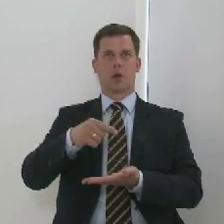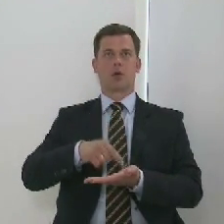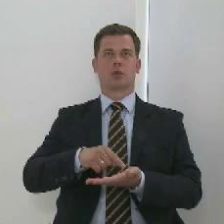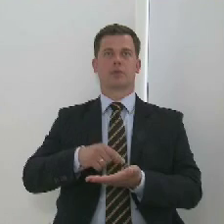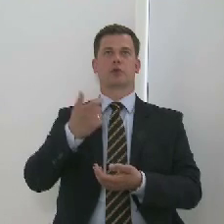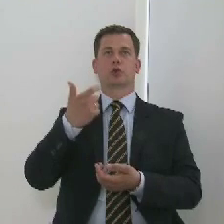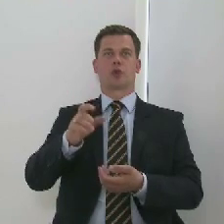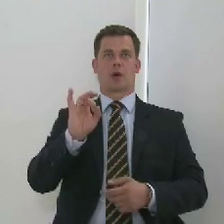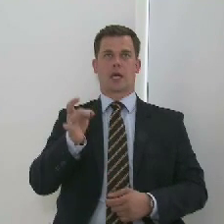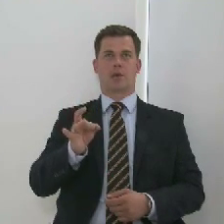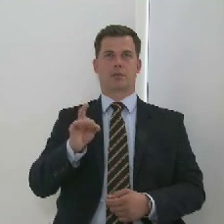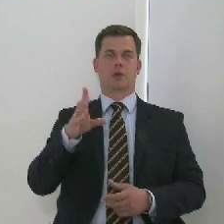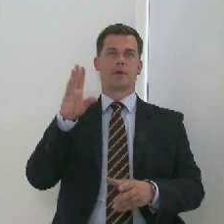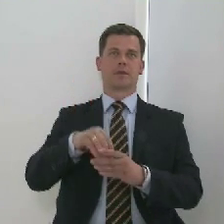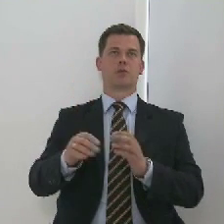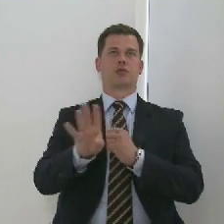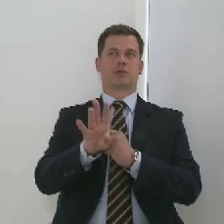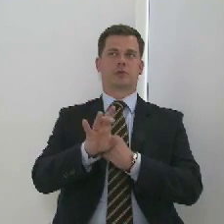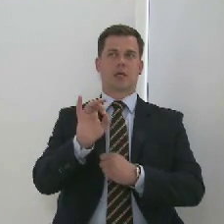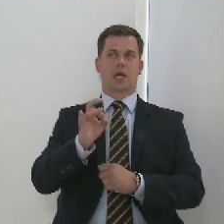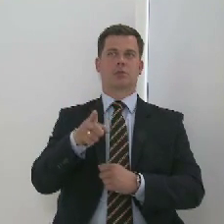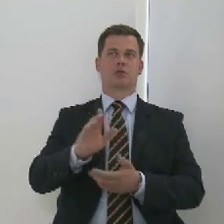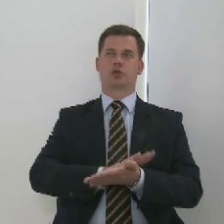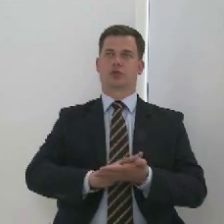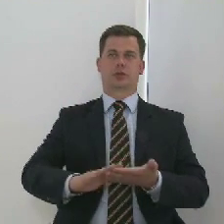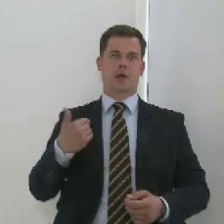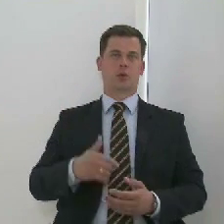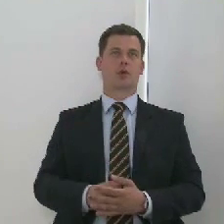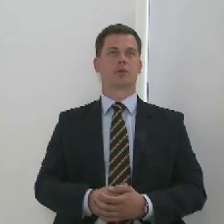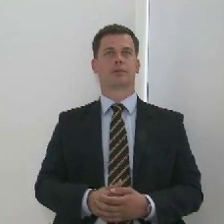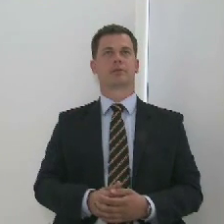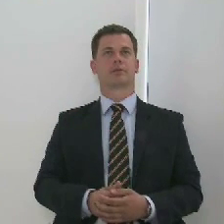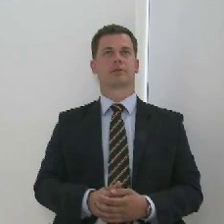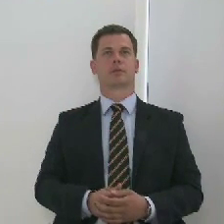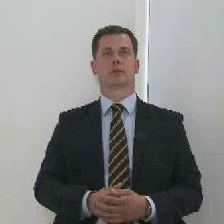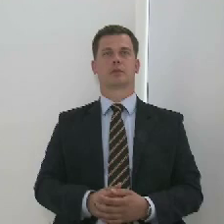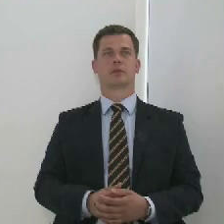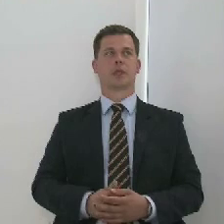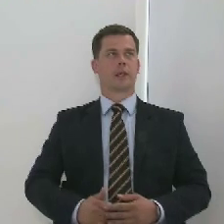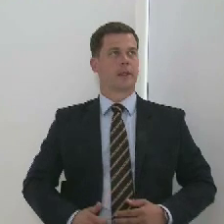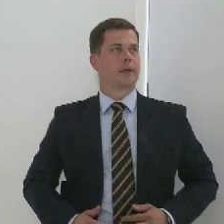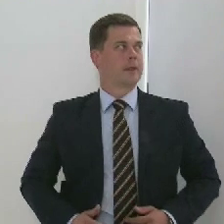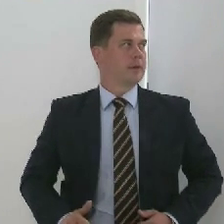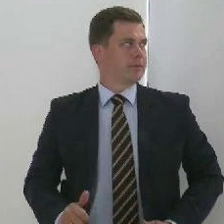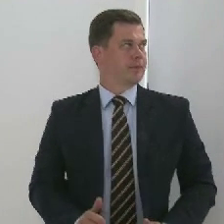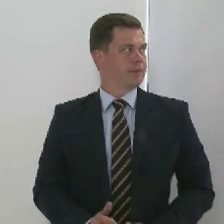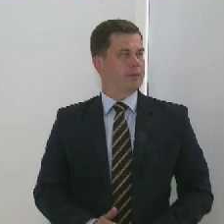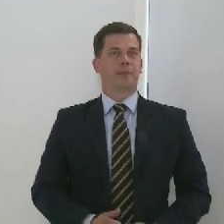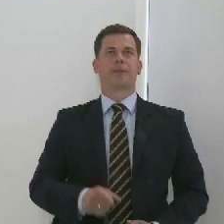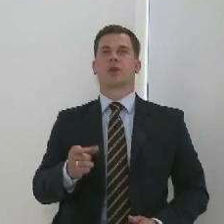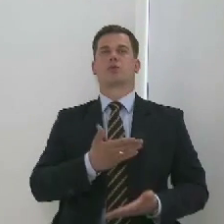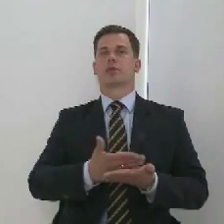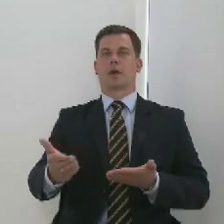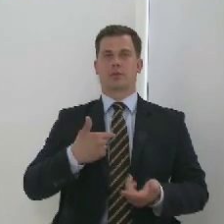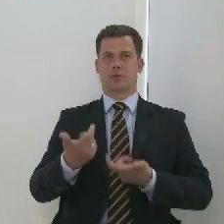gram i na 100 gram jest ponad 90 gram białka w czystej postaci. Więc crème de la crème. Otóż co my chcemy